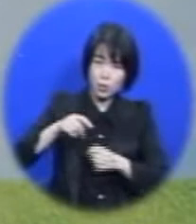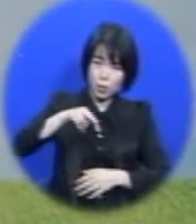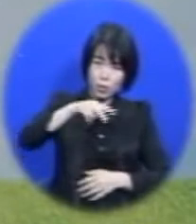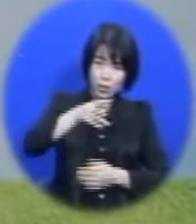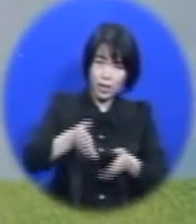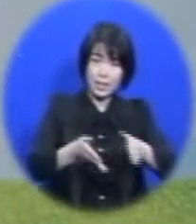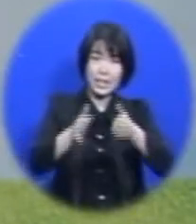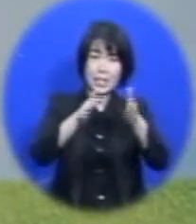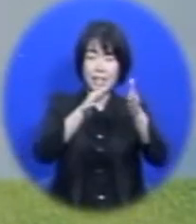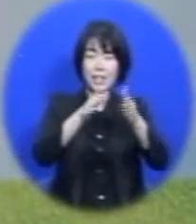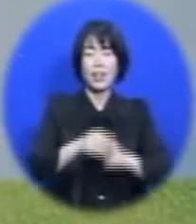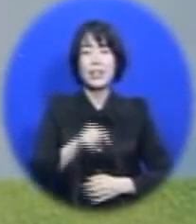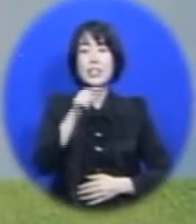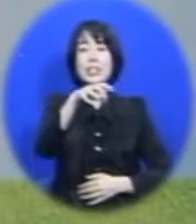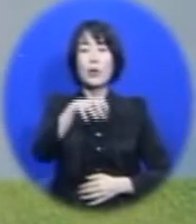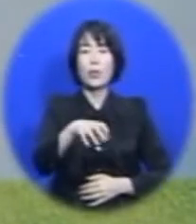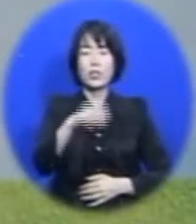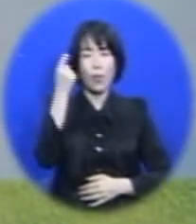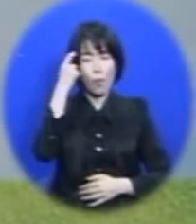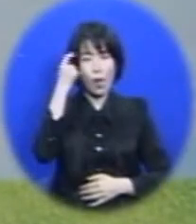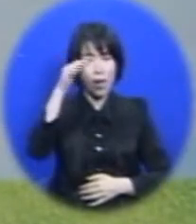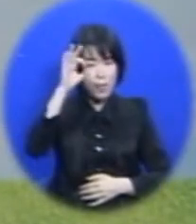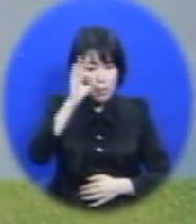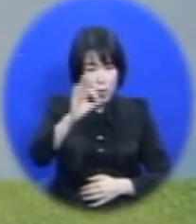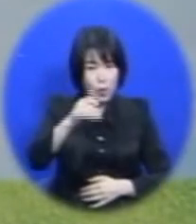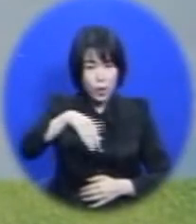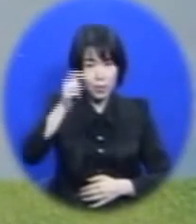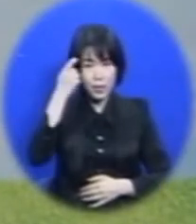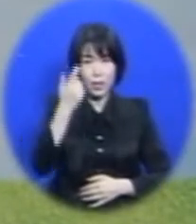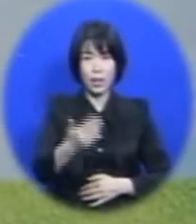길, 거기에 우리가 왜 그곳을 보러 가지요?